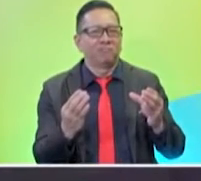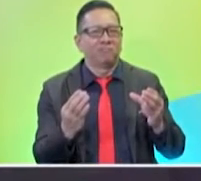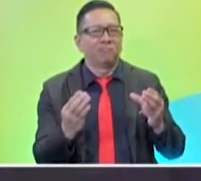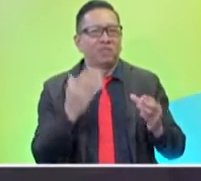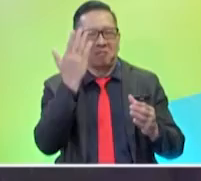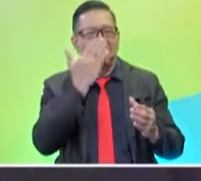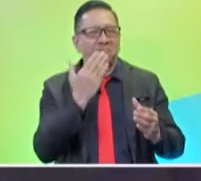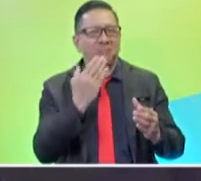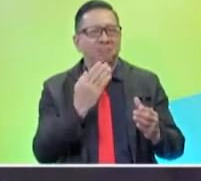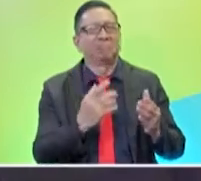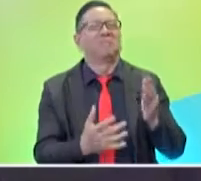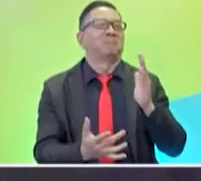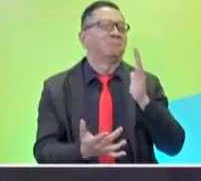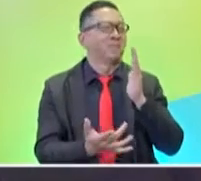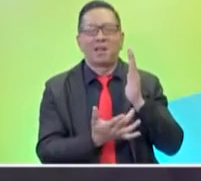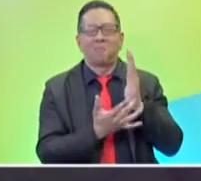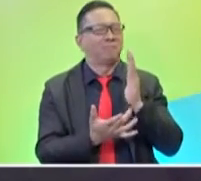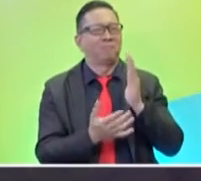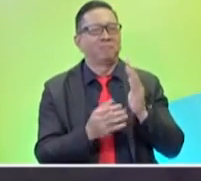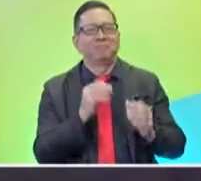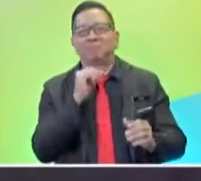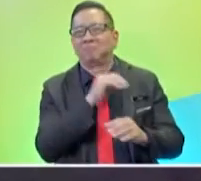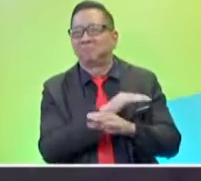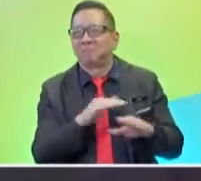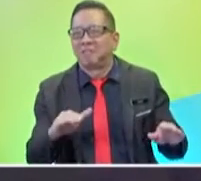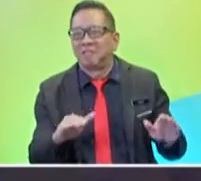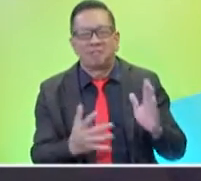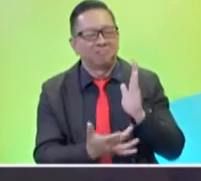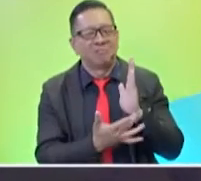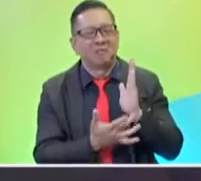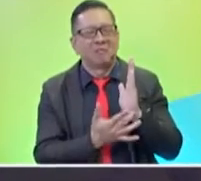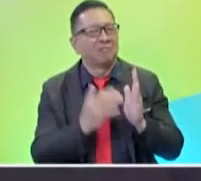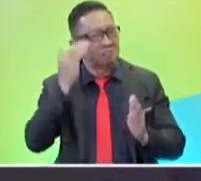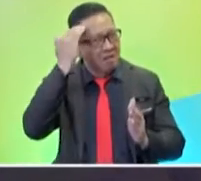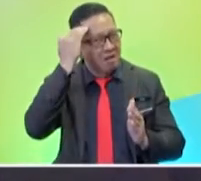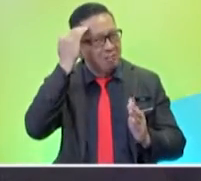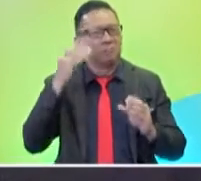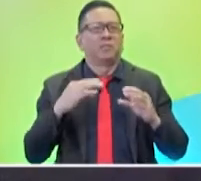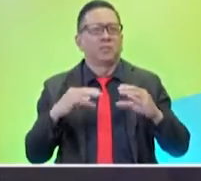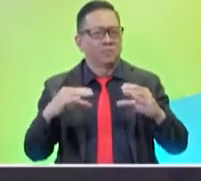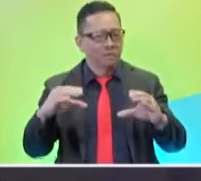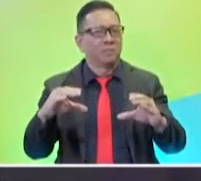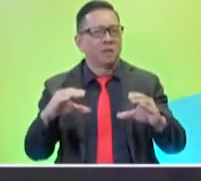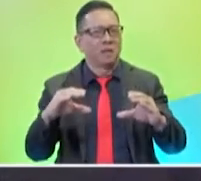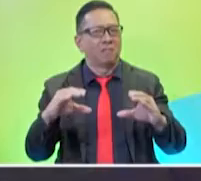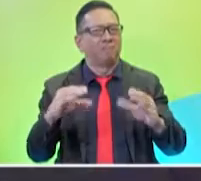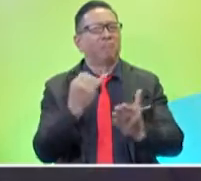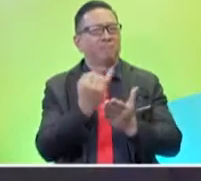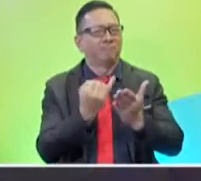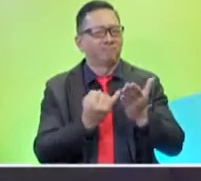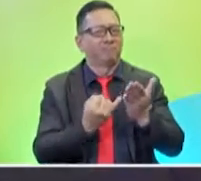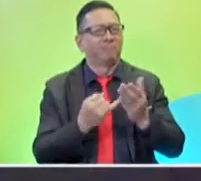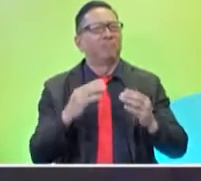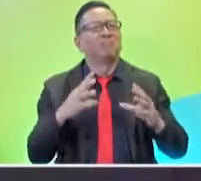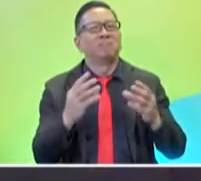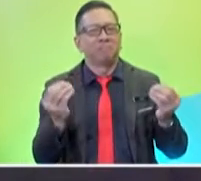kan? Tapi Mira tidak mengambil masa yang lama. Yang penting kita tahu tekniknya. Koyak-koyak tampal. Mira, cikgu nak ajak Mira